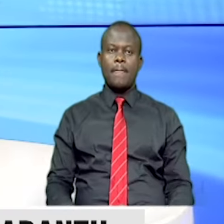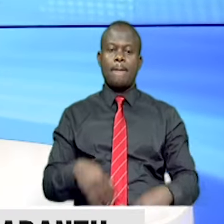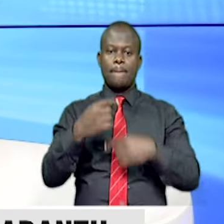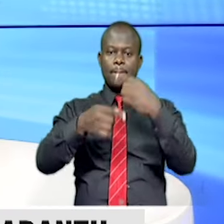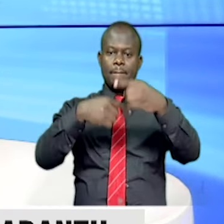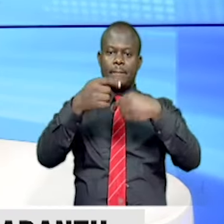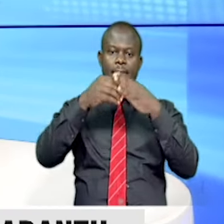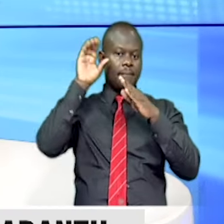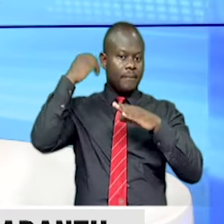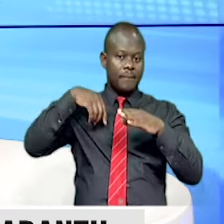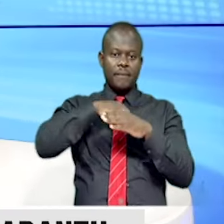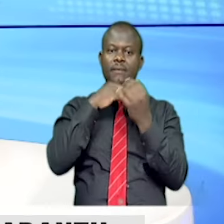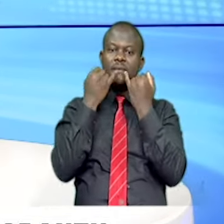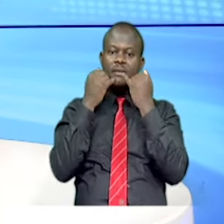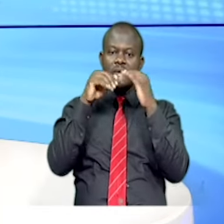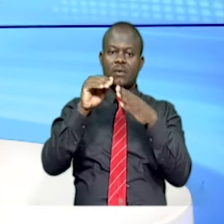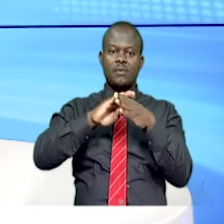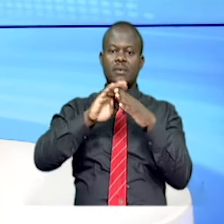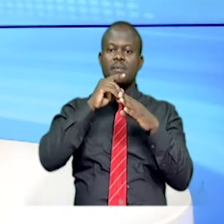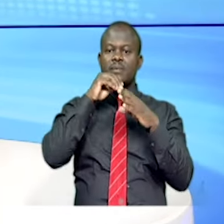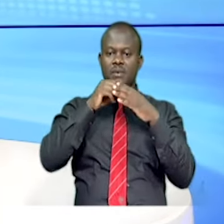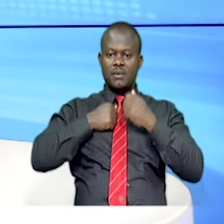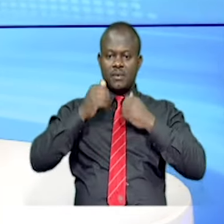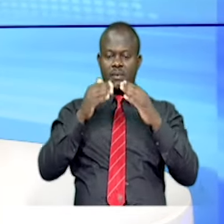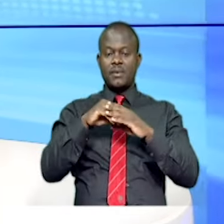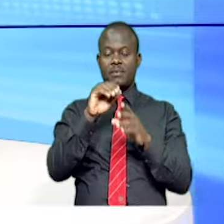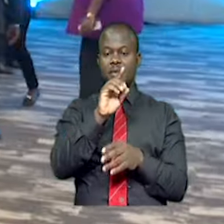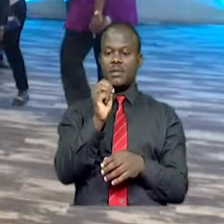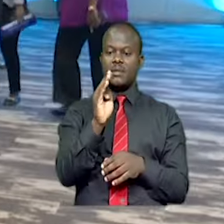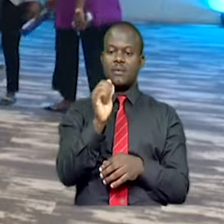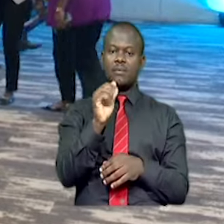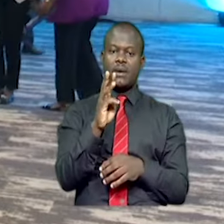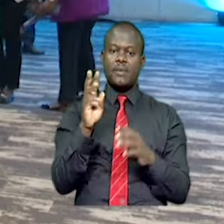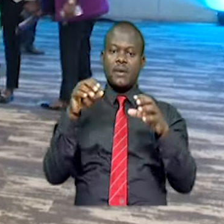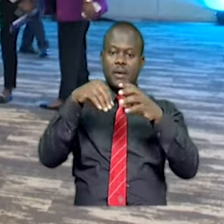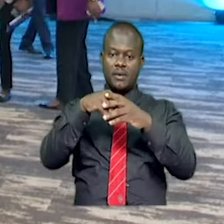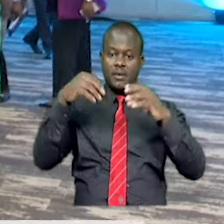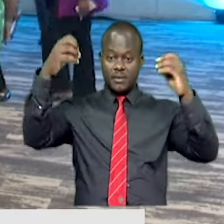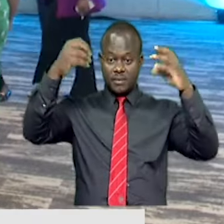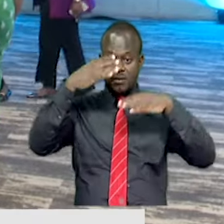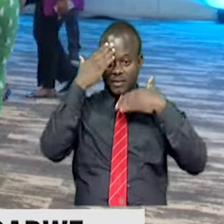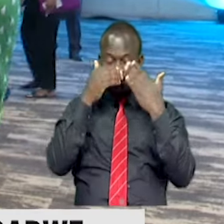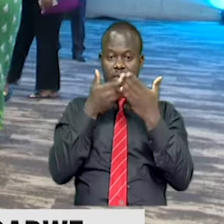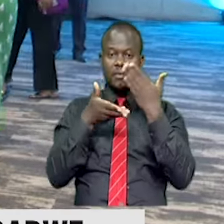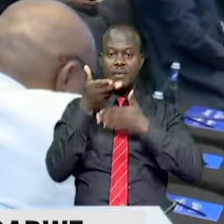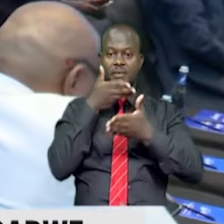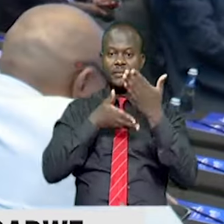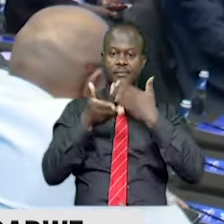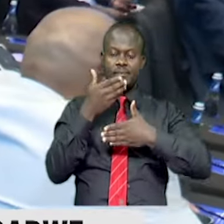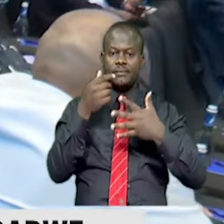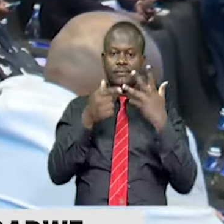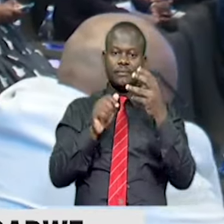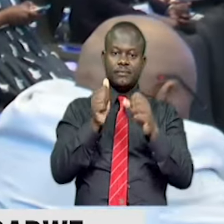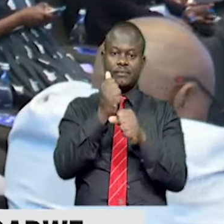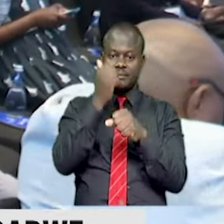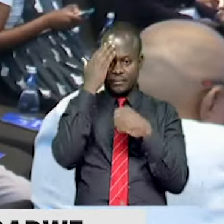Turakomeza amakuru yacu tubabwire ko abashoramari bo mu Rwanda ndetse n'abo muri Zimbabwe bahuriye hano i Kigali kugira ngo baganire ku byakorwa kugira